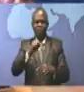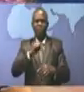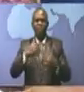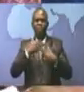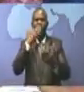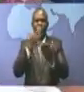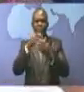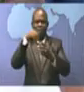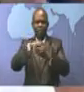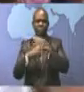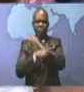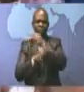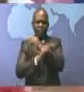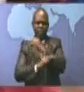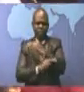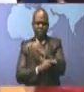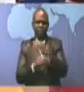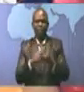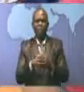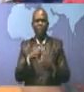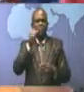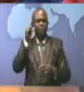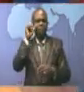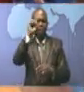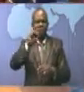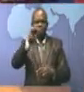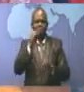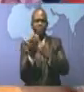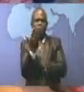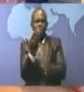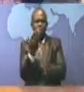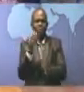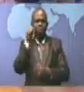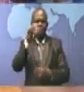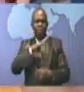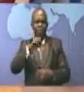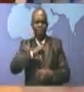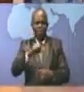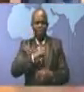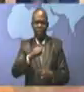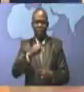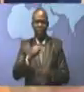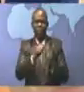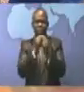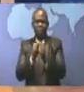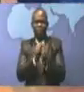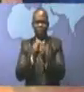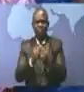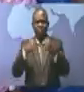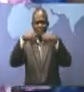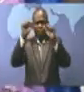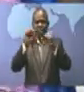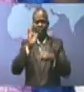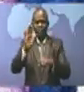province. Vous saurez que ce samedi matin, les Bakenyirarugamba de la province Ngozi, avec la présidente de la Ligue des femmes au